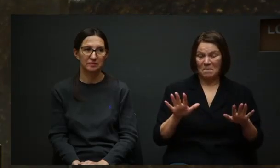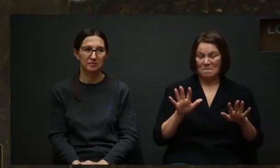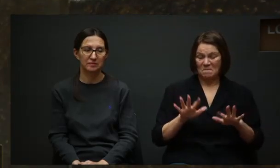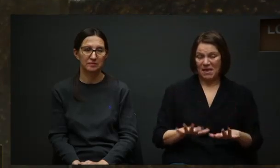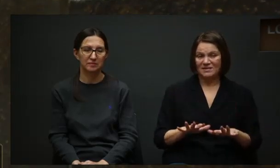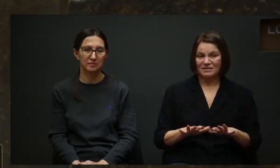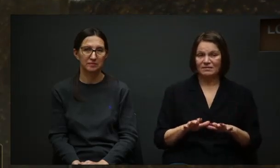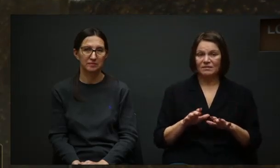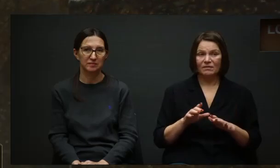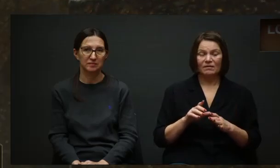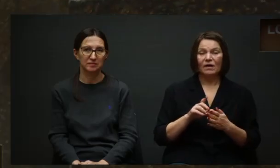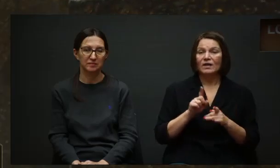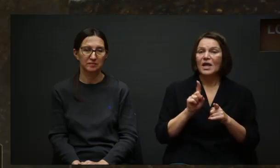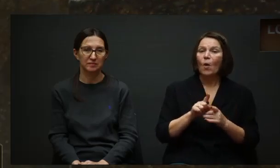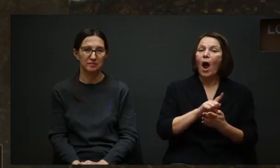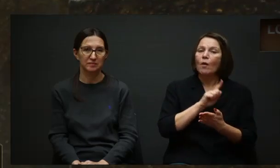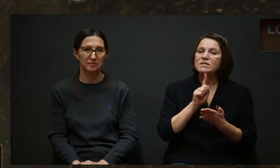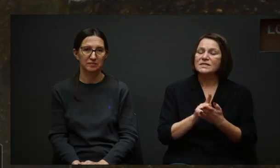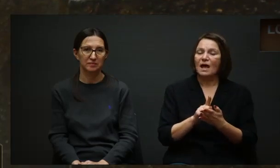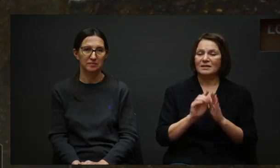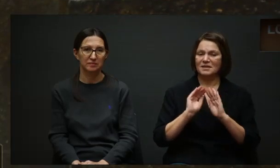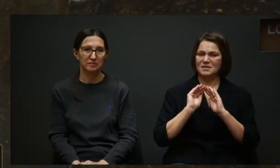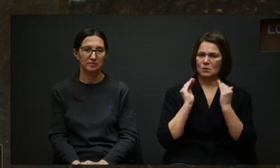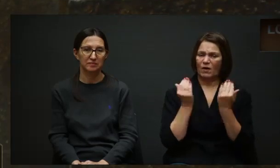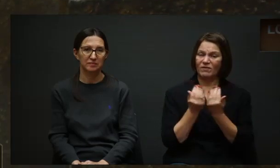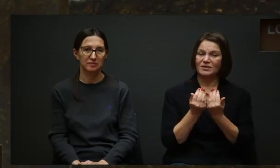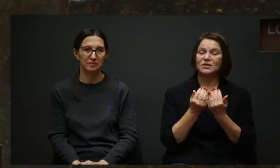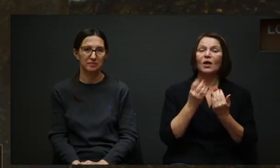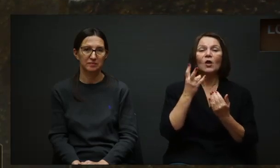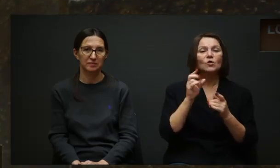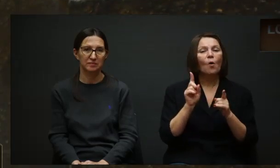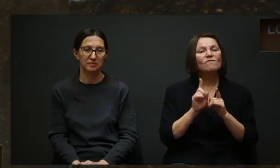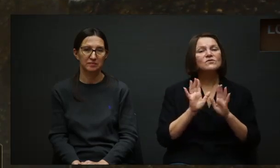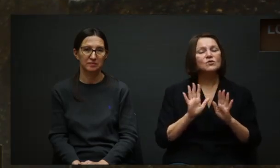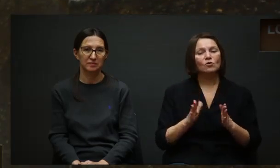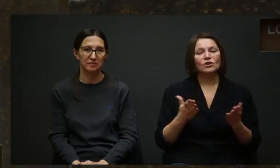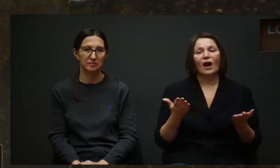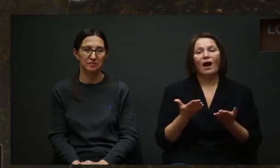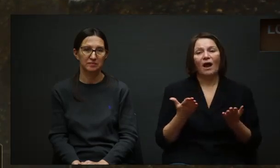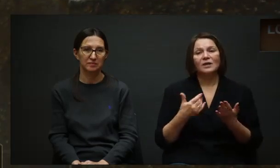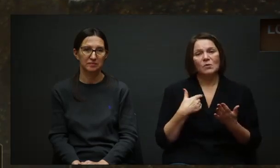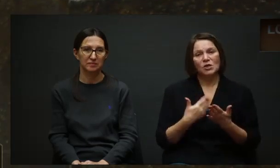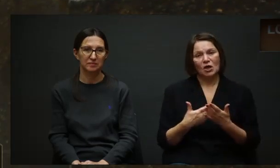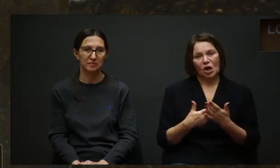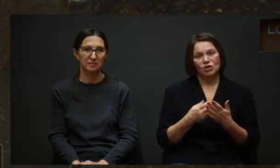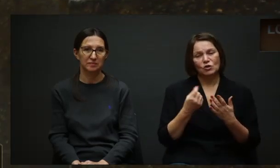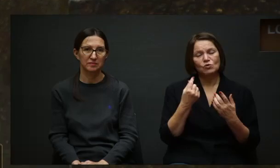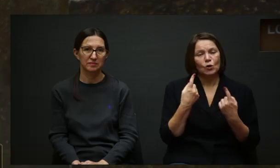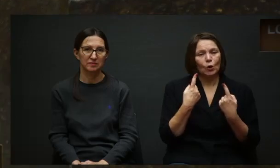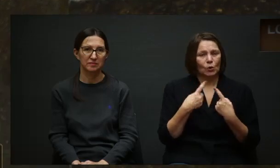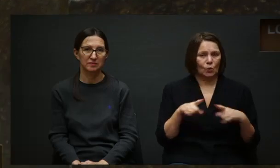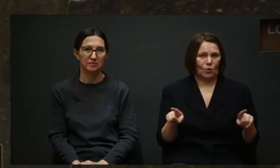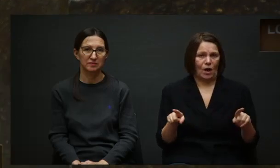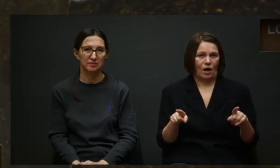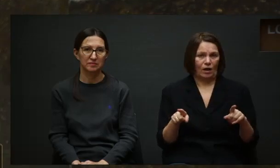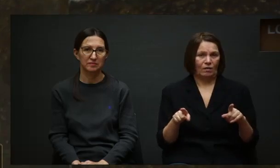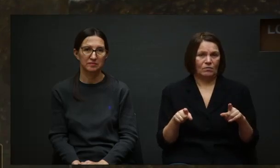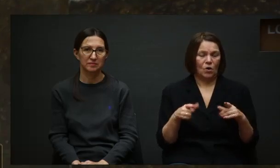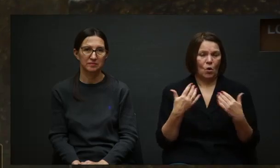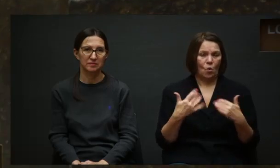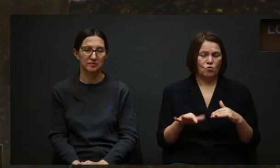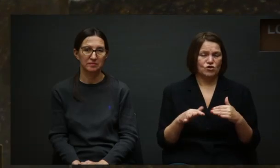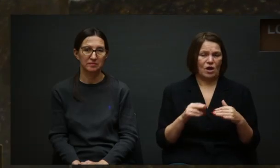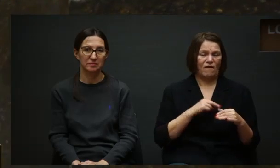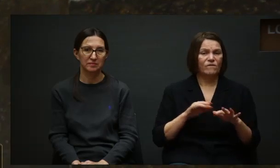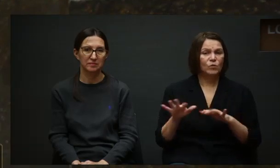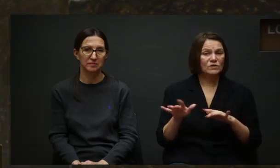не обязательной заповедности, но все же какая-то у него, мне кажется, немножко другая